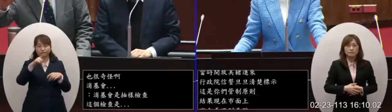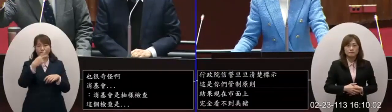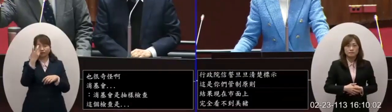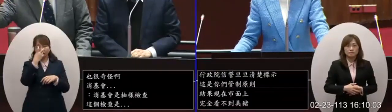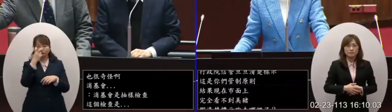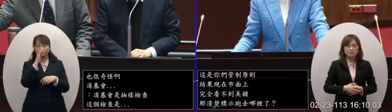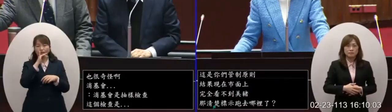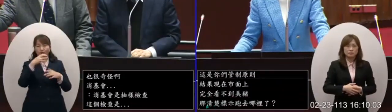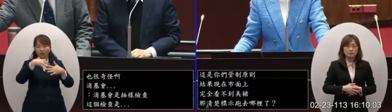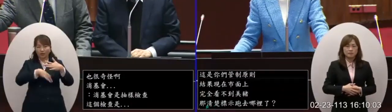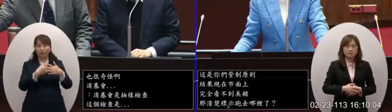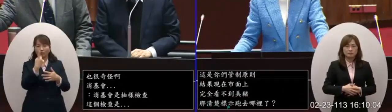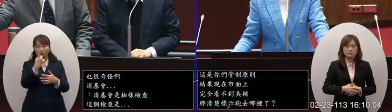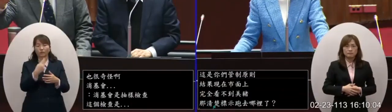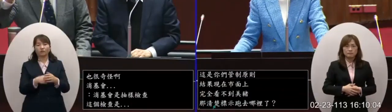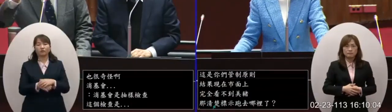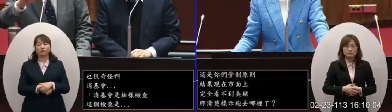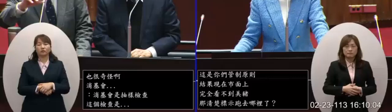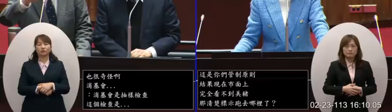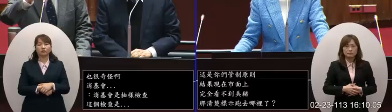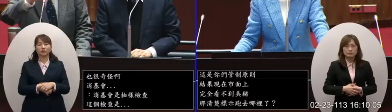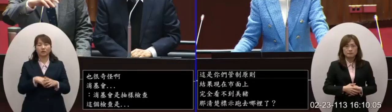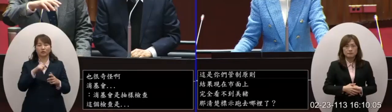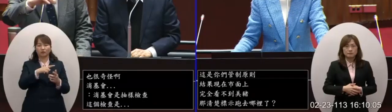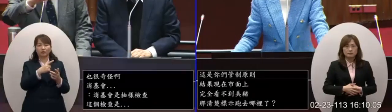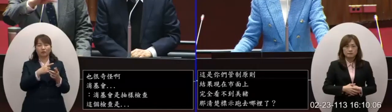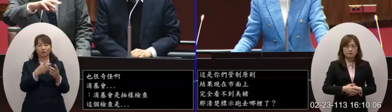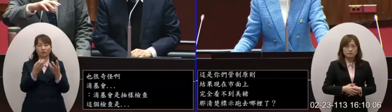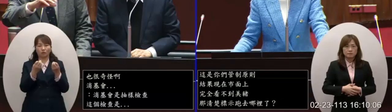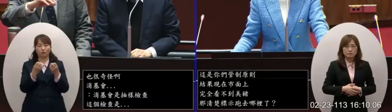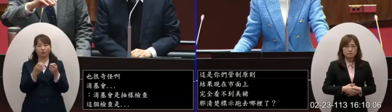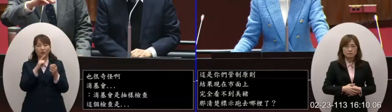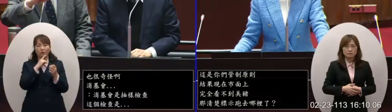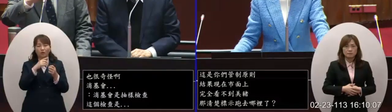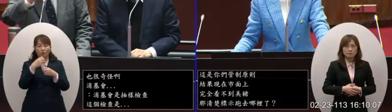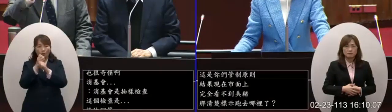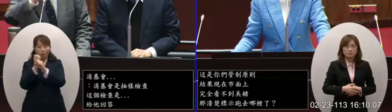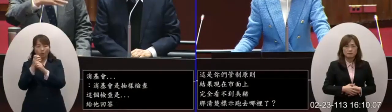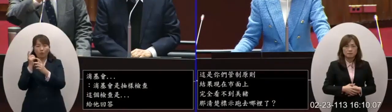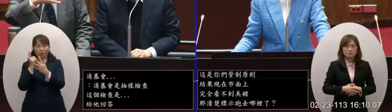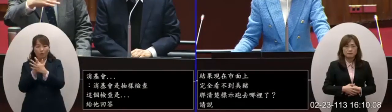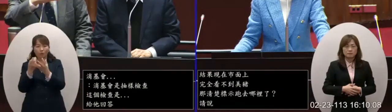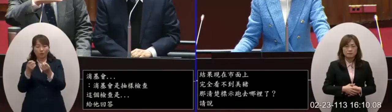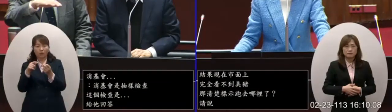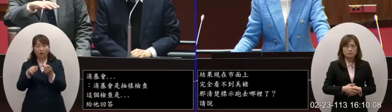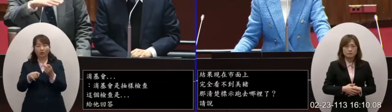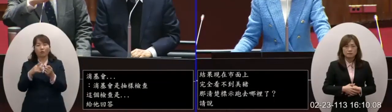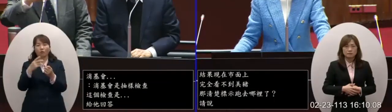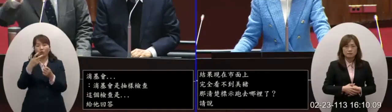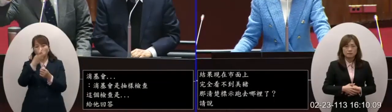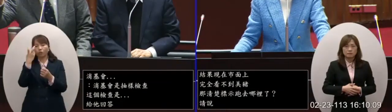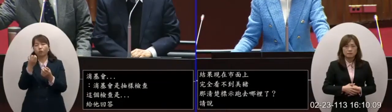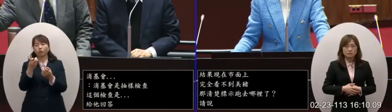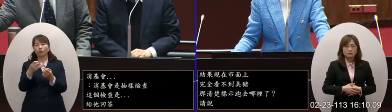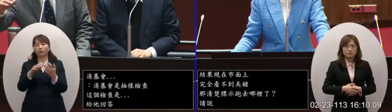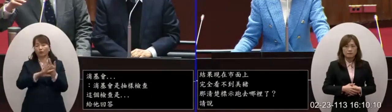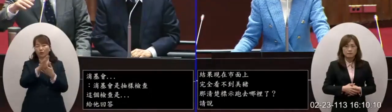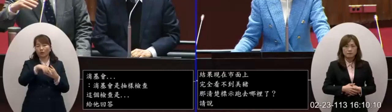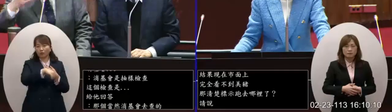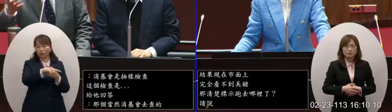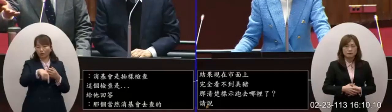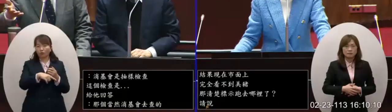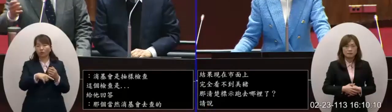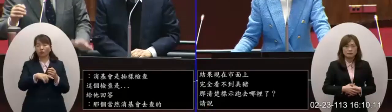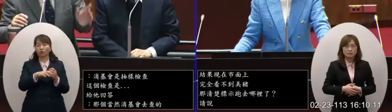只不过其中的一部分，那他没有查到的话，就是他没有查到他。啊，其他的部